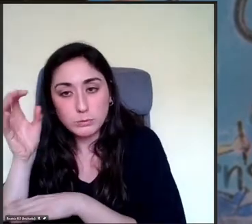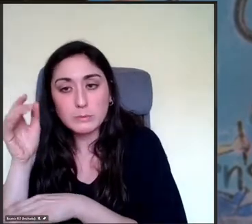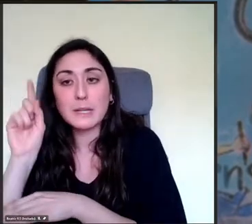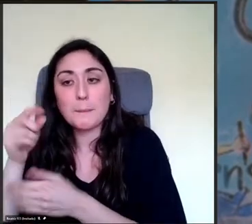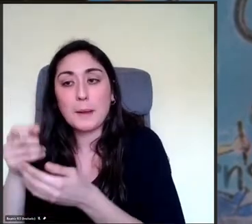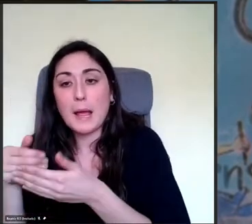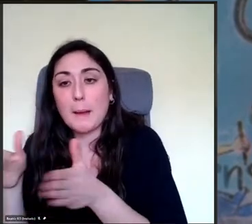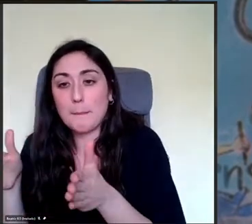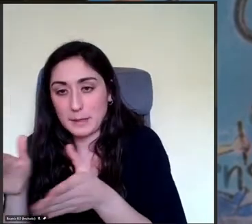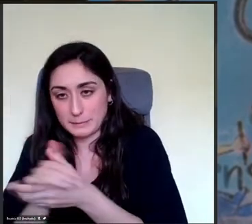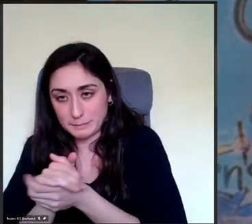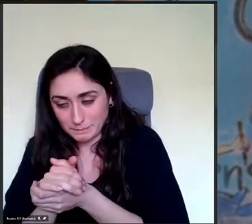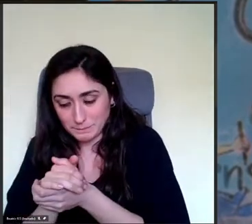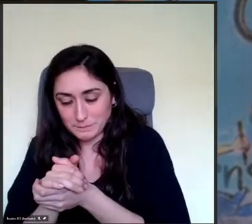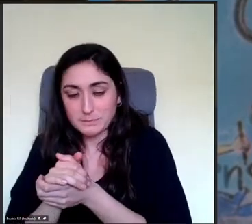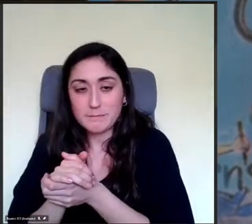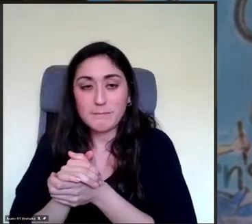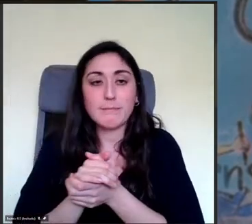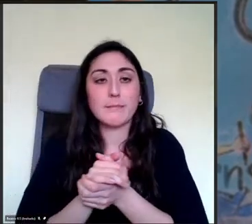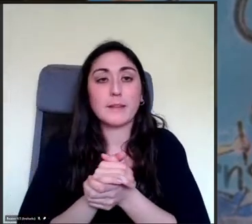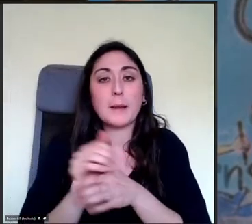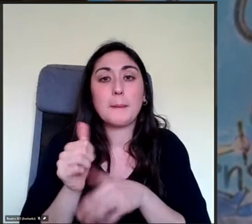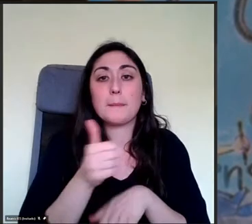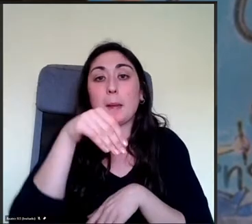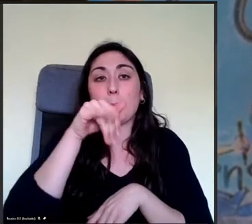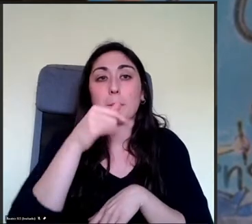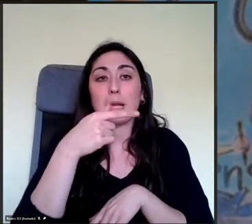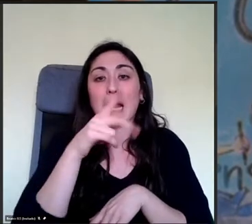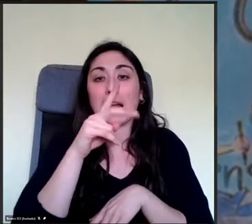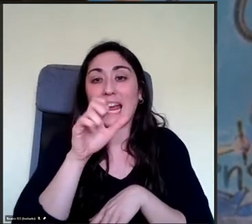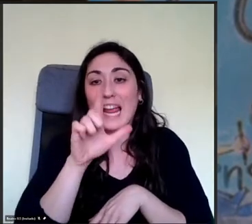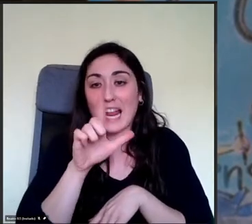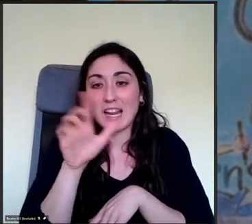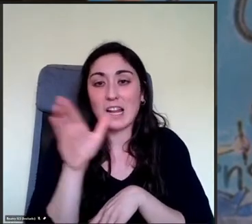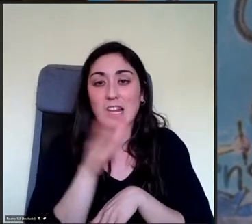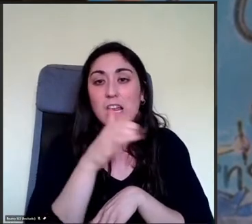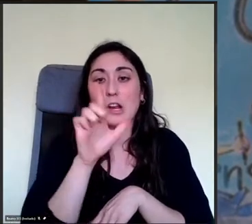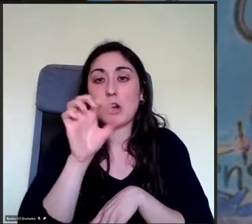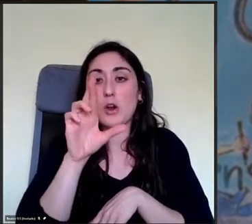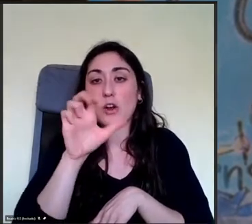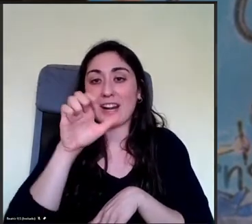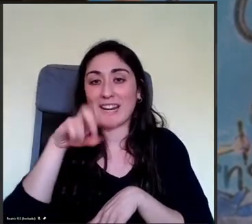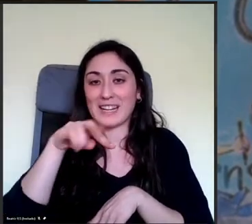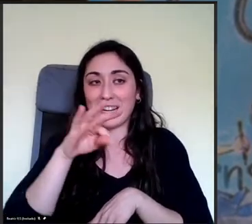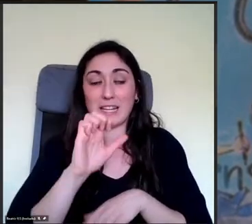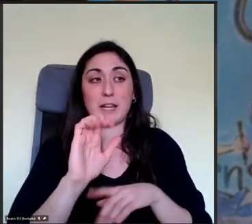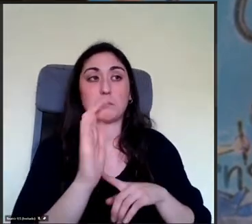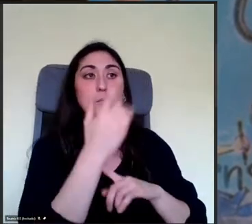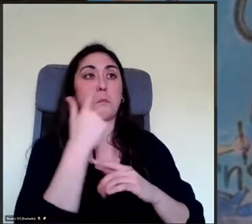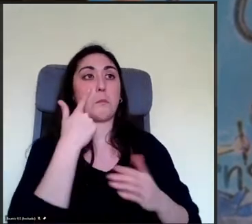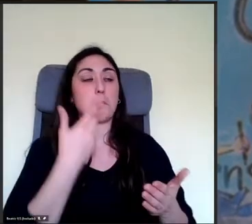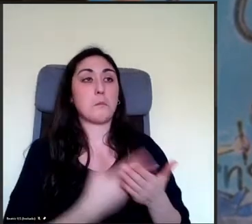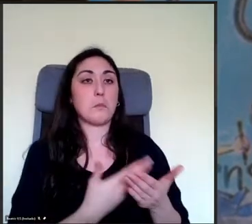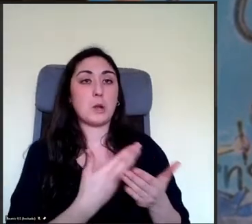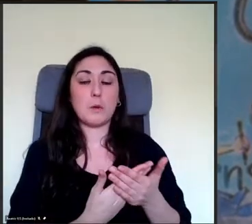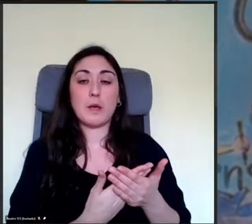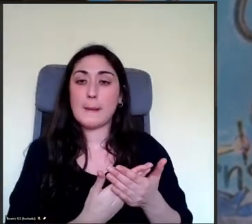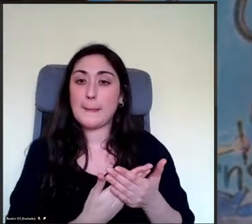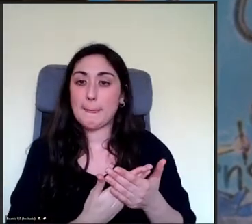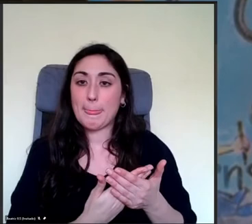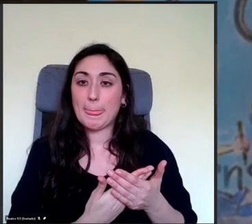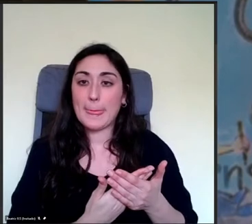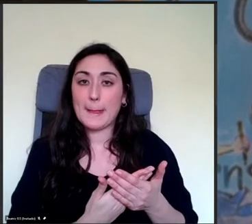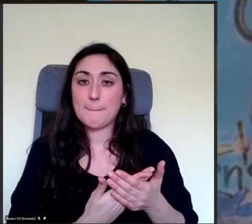càrrec del doctor Miguel Lorente ens va mostrar una part de